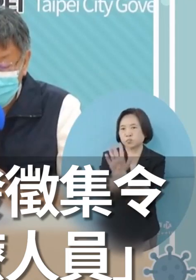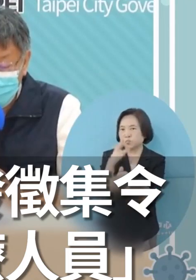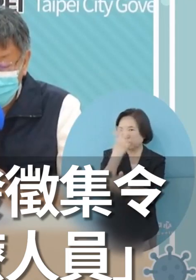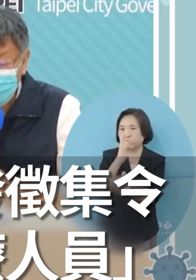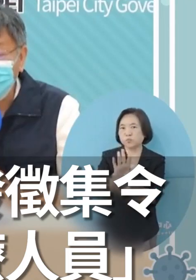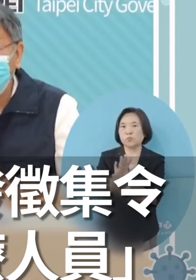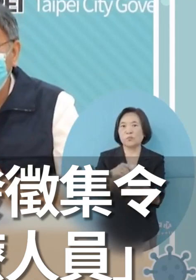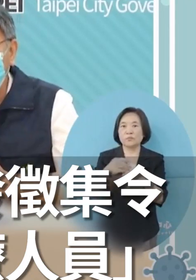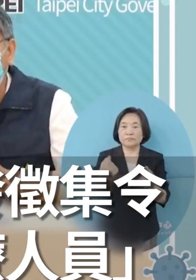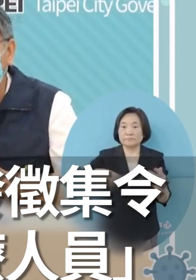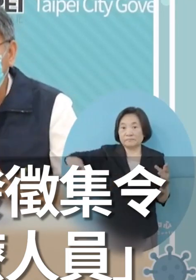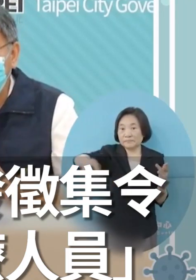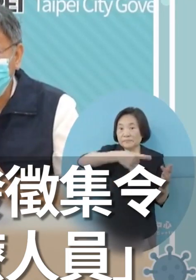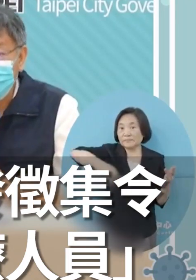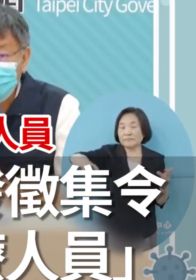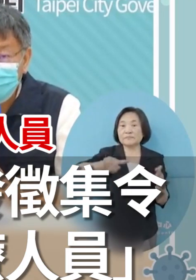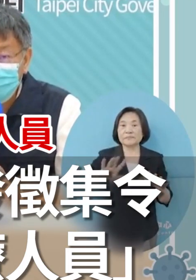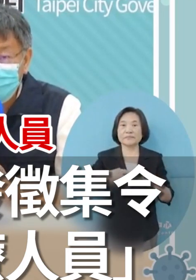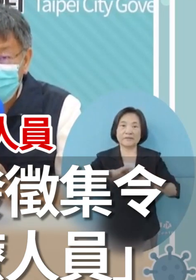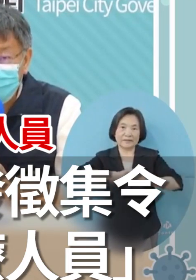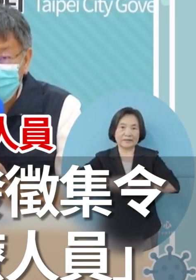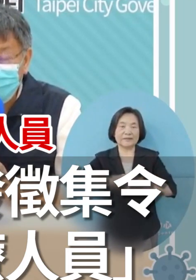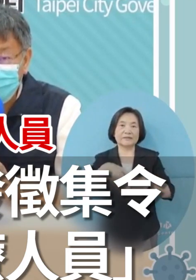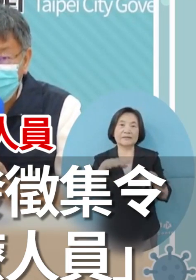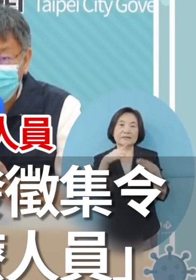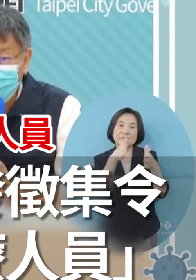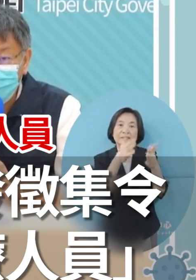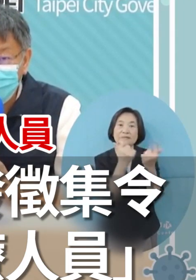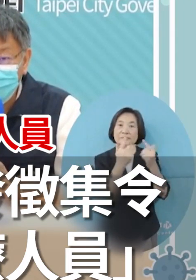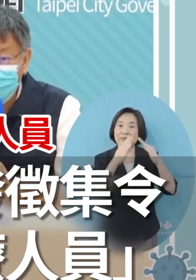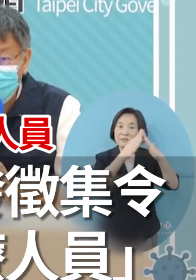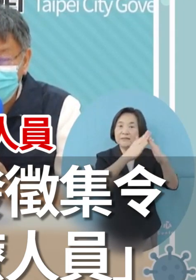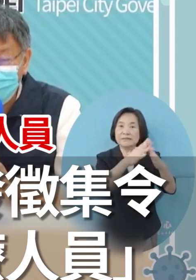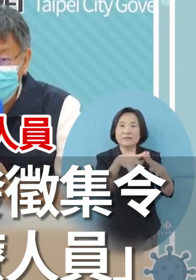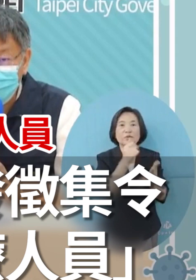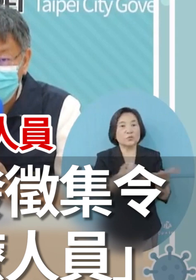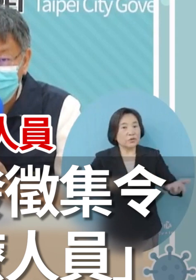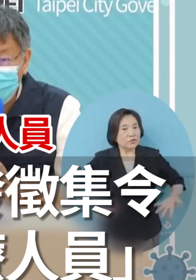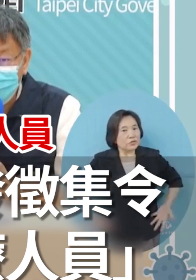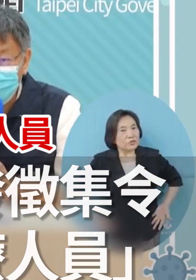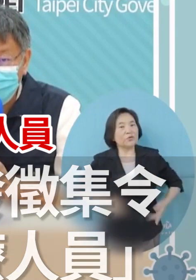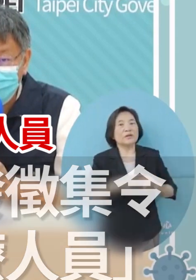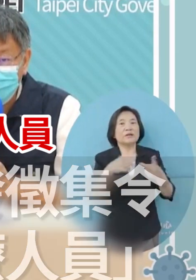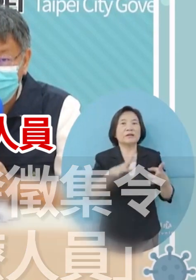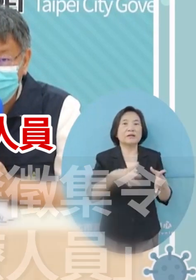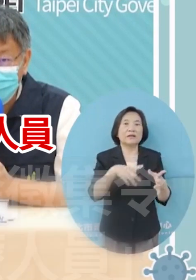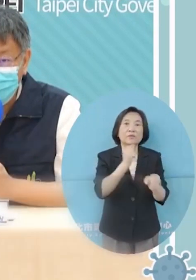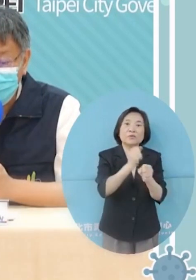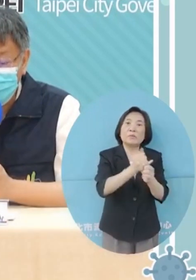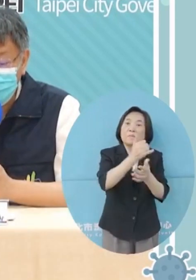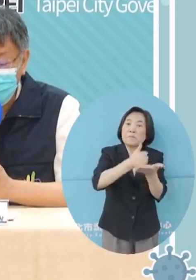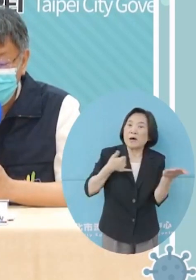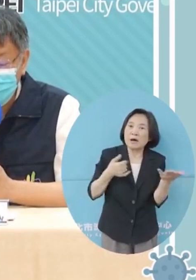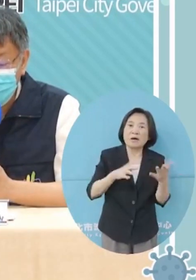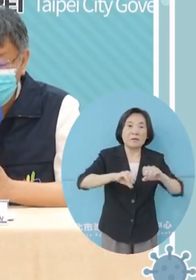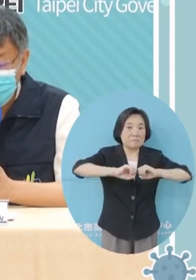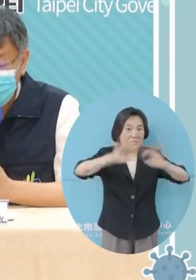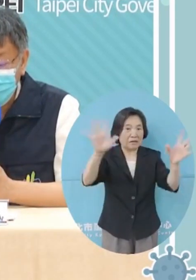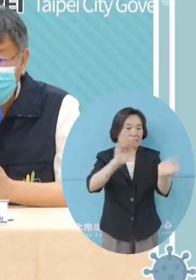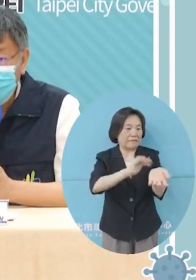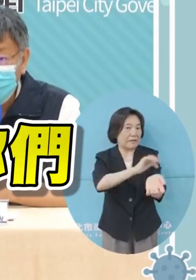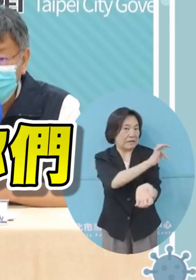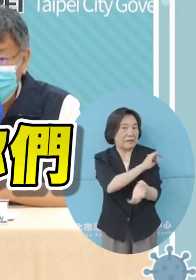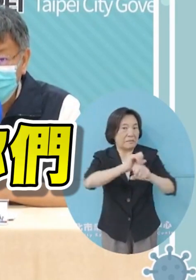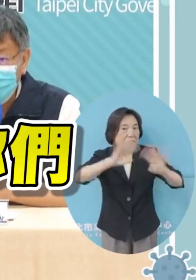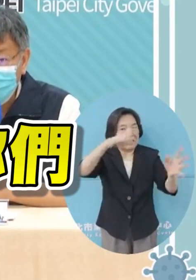在这个地方哦，要向台北市的哦退休的哈，或是一些离职的医务人员哦，发出征集令，你知道